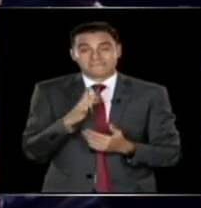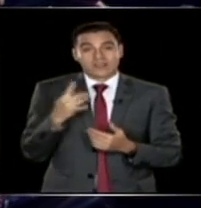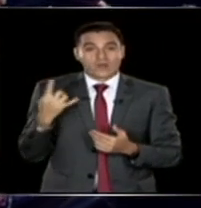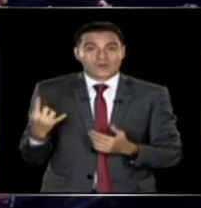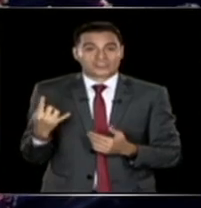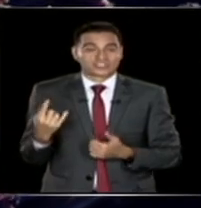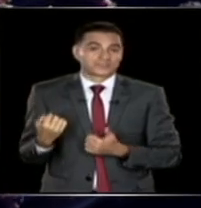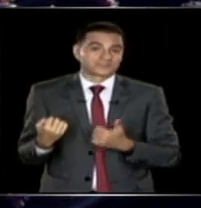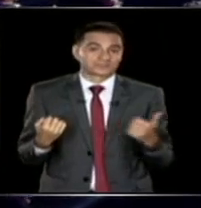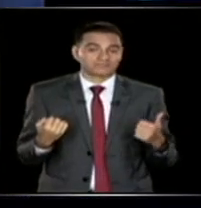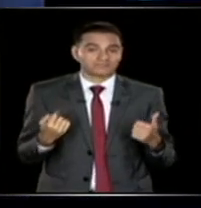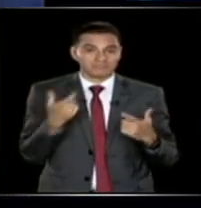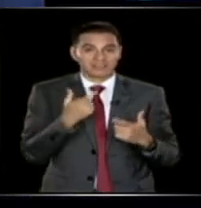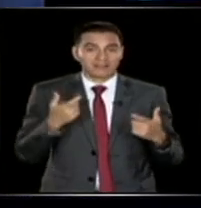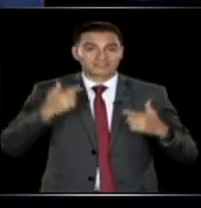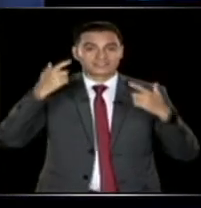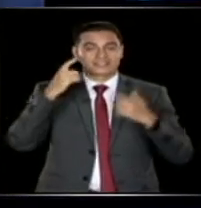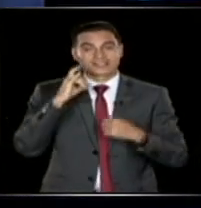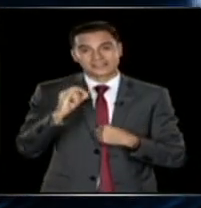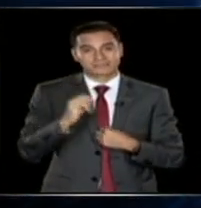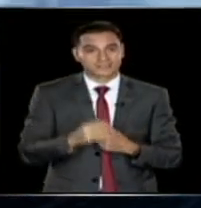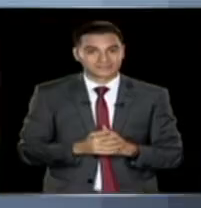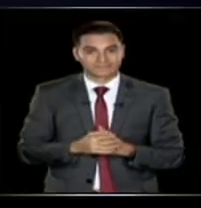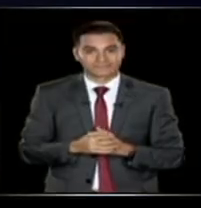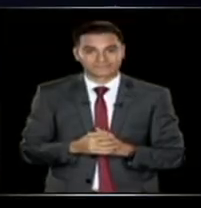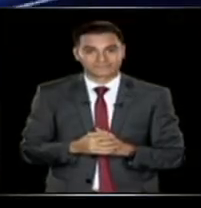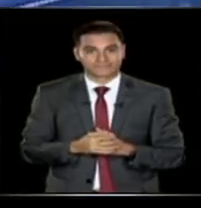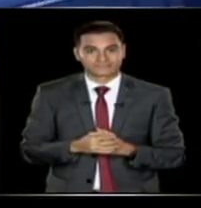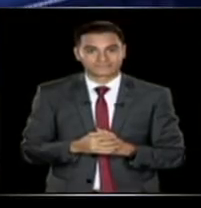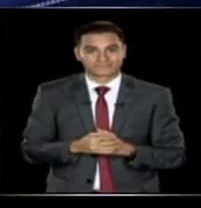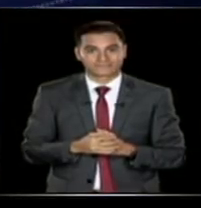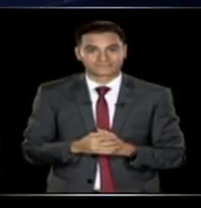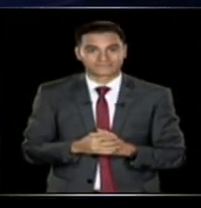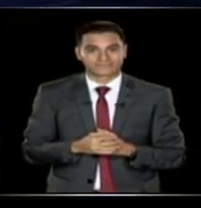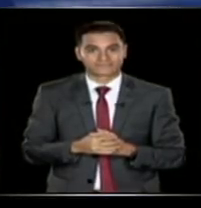110 القراصنة 50.